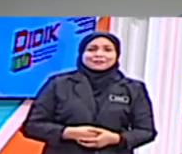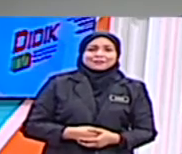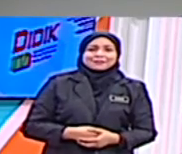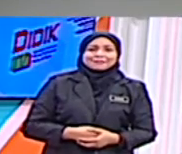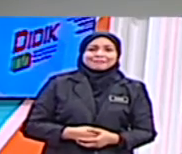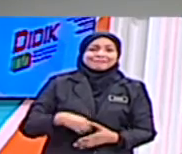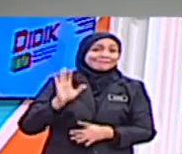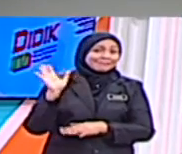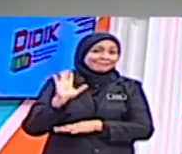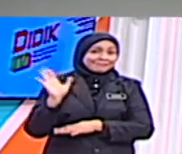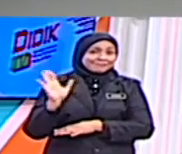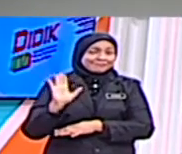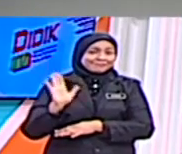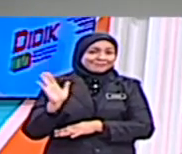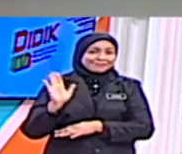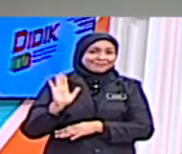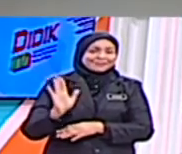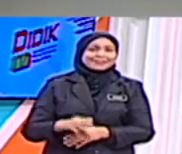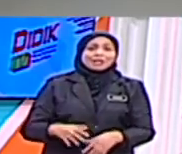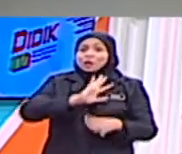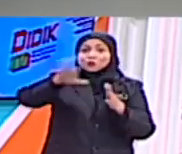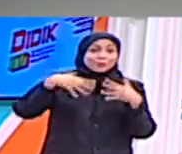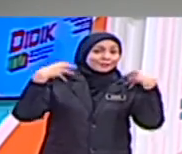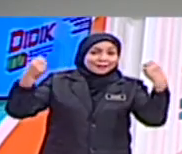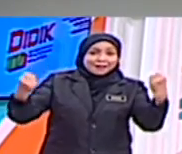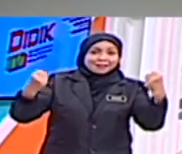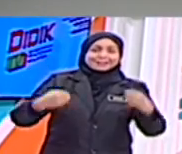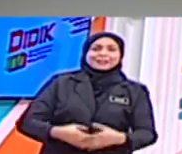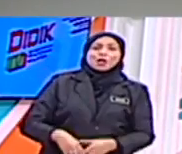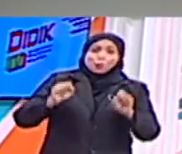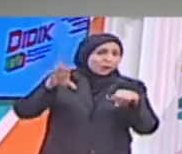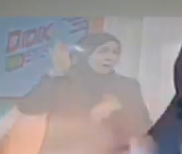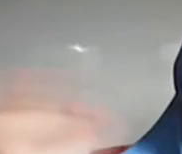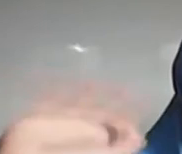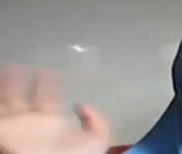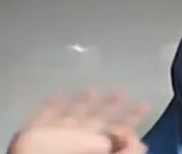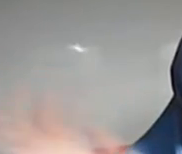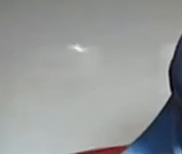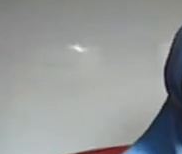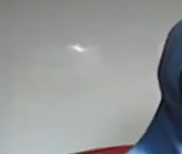Comel. Hai. Semua sihat hari ni? Boleh dengar cikgu tak?